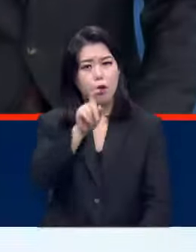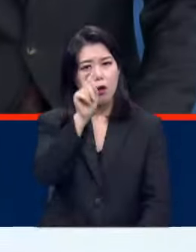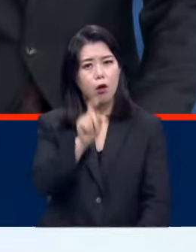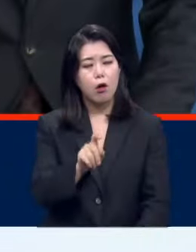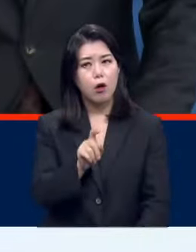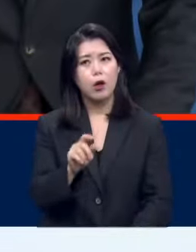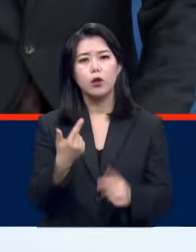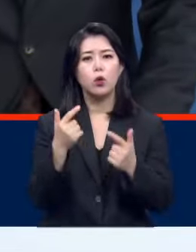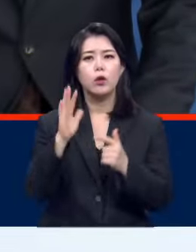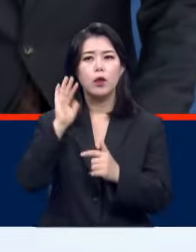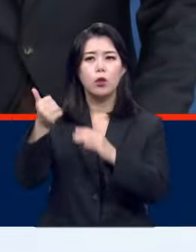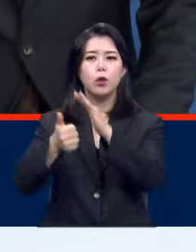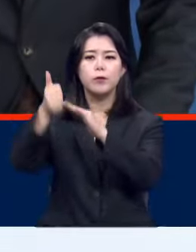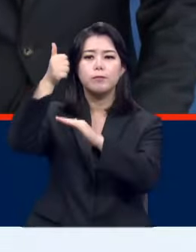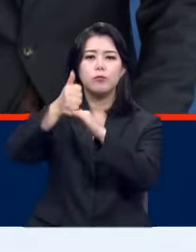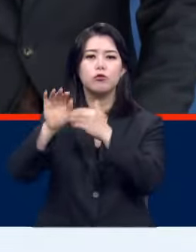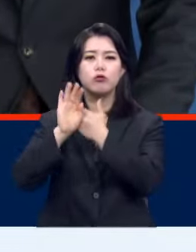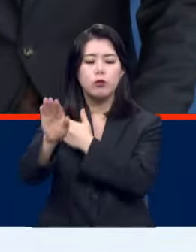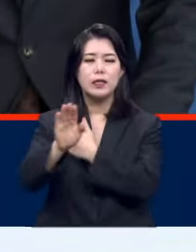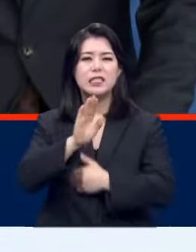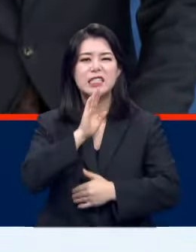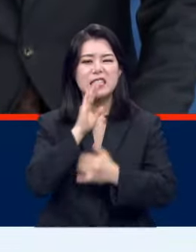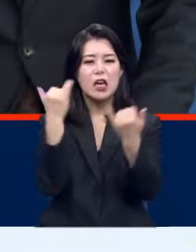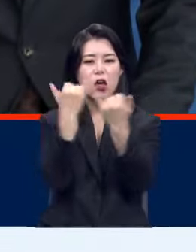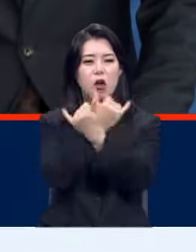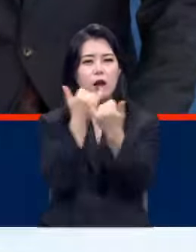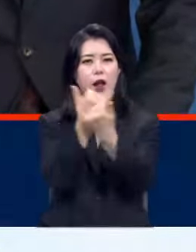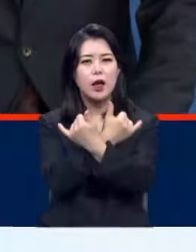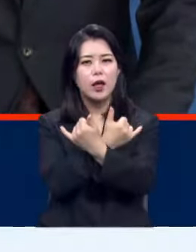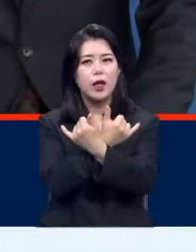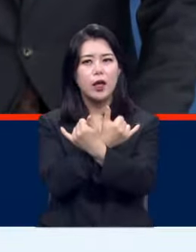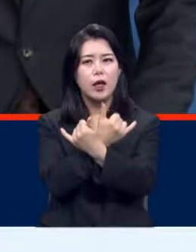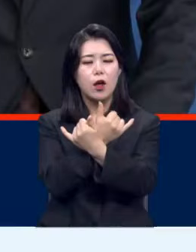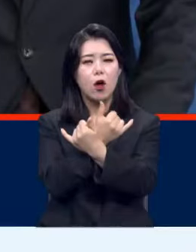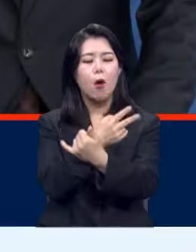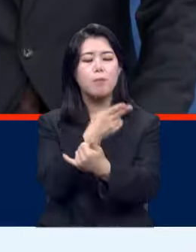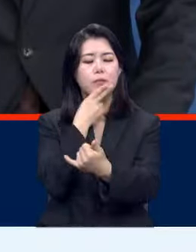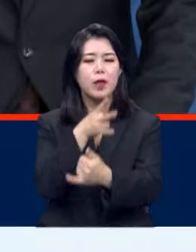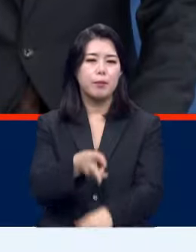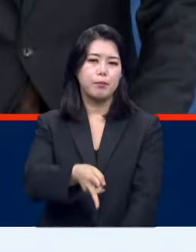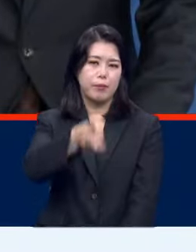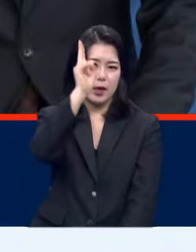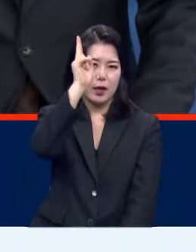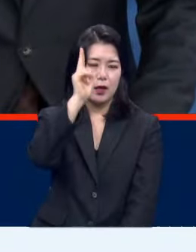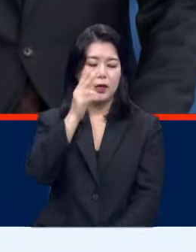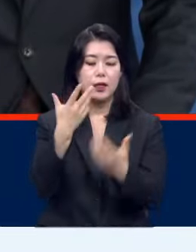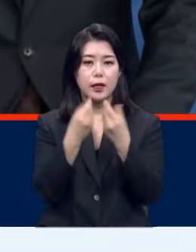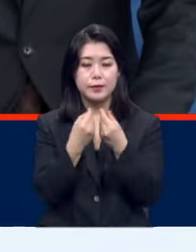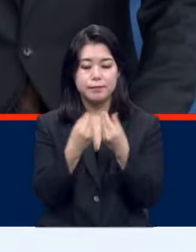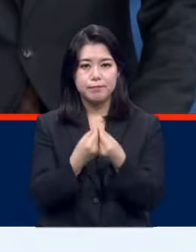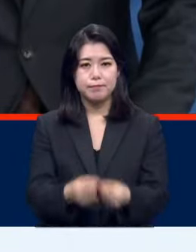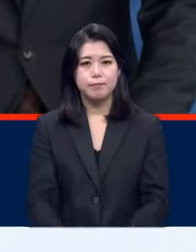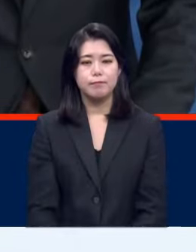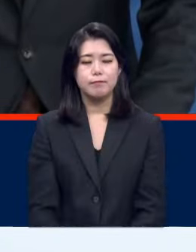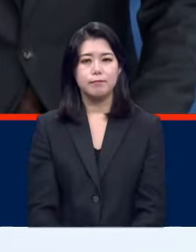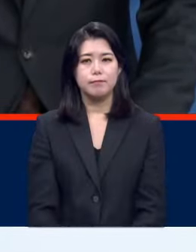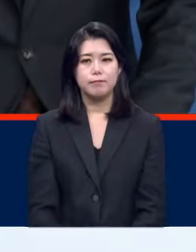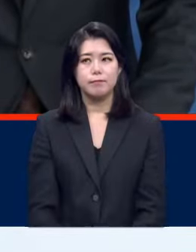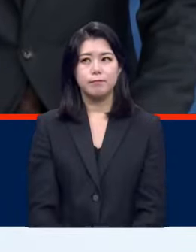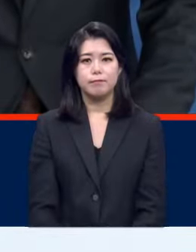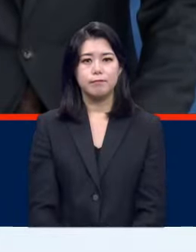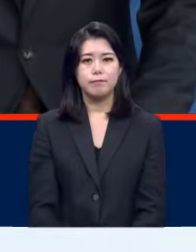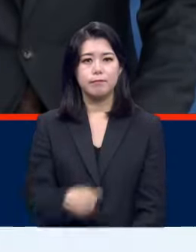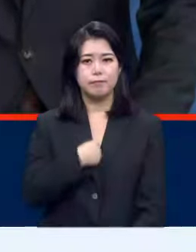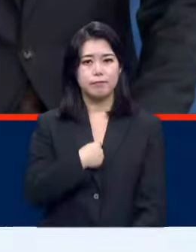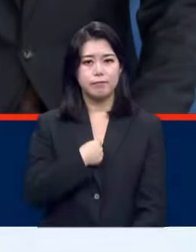대통령이 된 이후부터 실제로 연락이 된 적이 없다가 팩트이다 좀 보여요 예 예를 들어서 예 저희들이